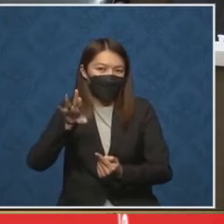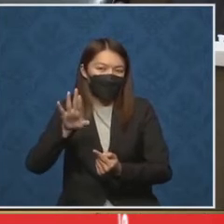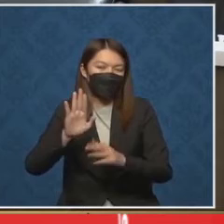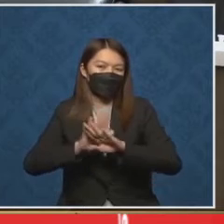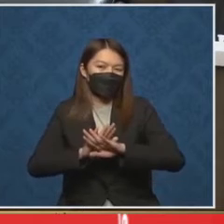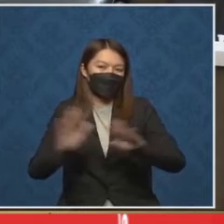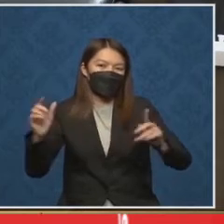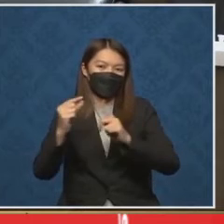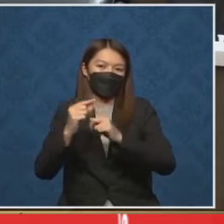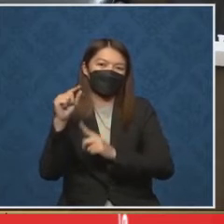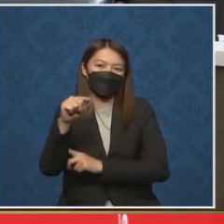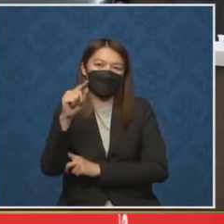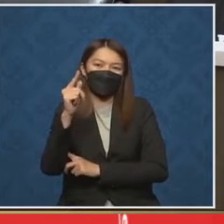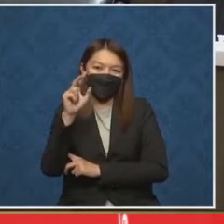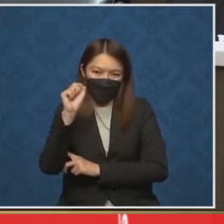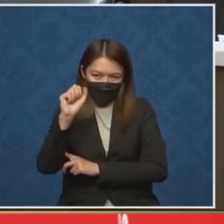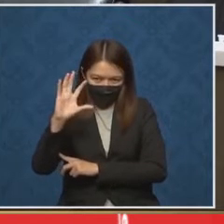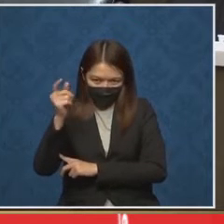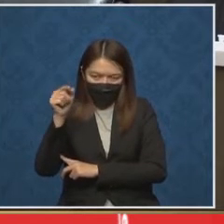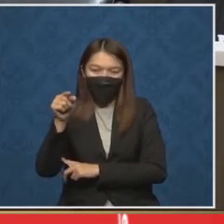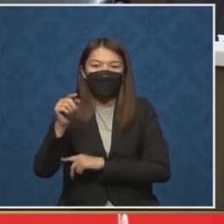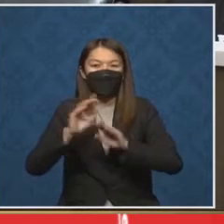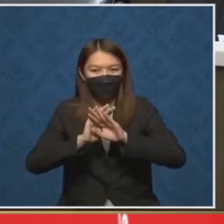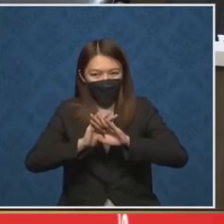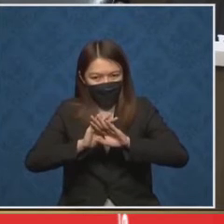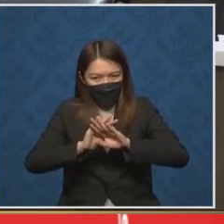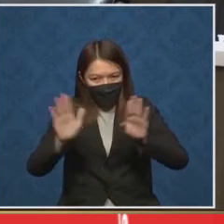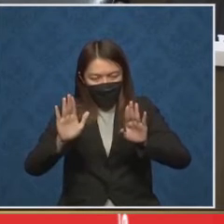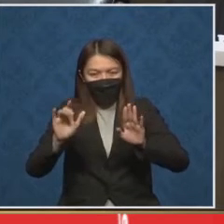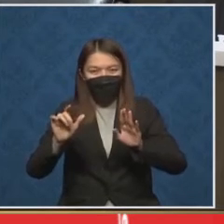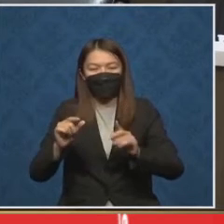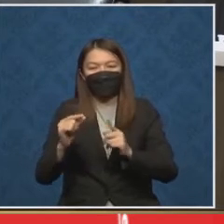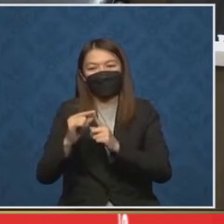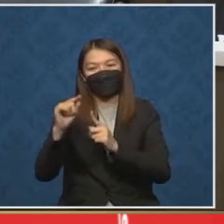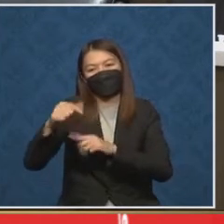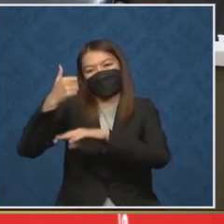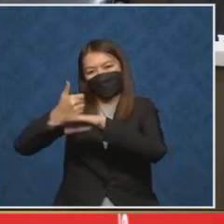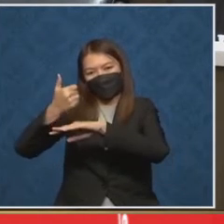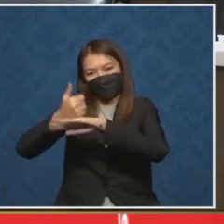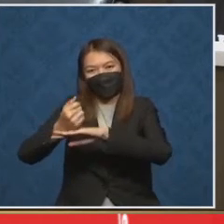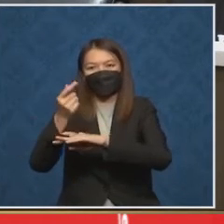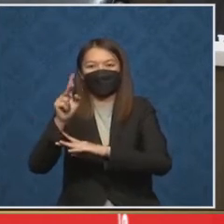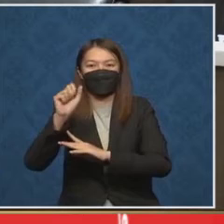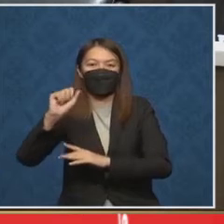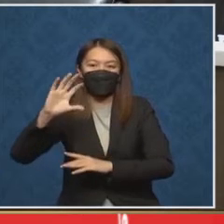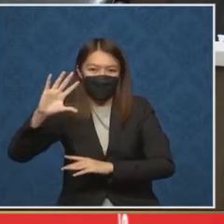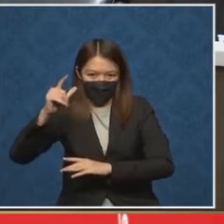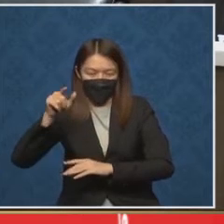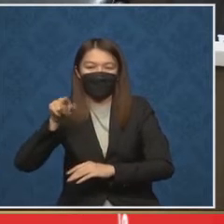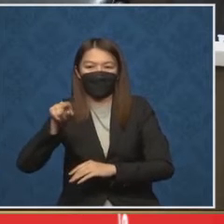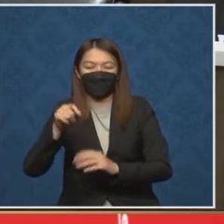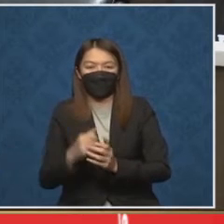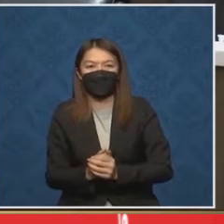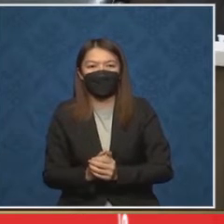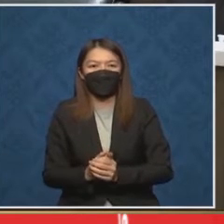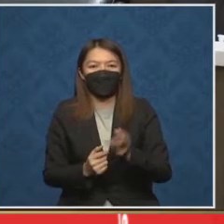คสช.แล้วก็ยกเลิกคำสั่งหัวหน้าคณะคสช.ผมเคยอภิปรายเรื่องมาต